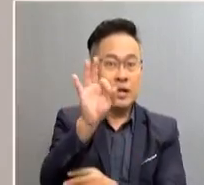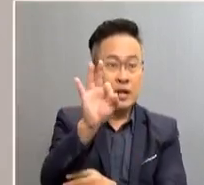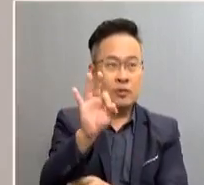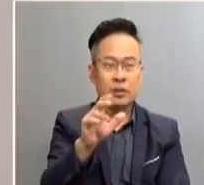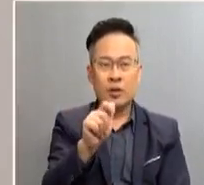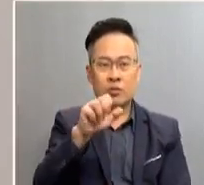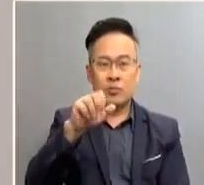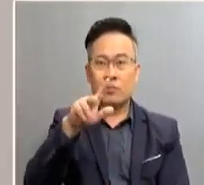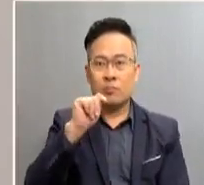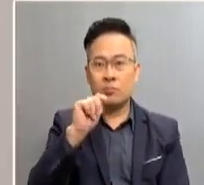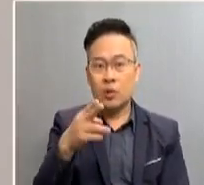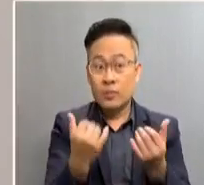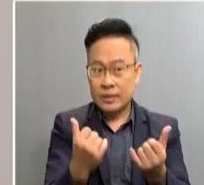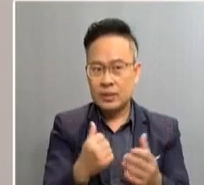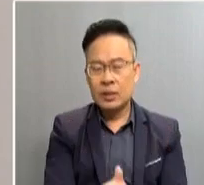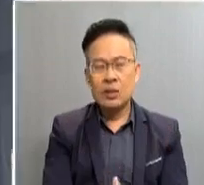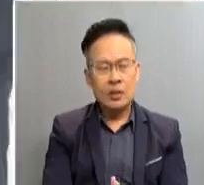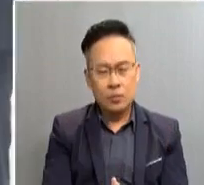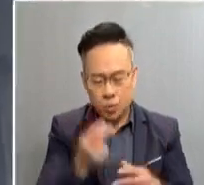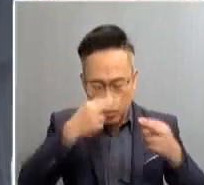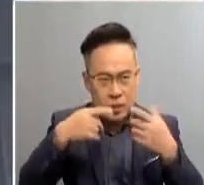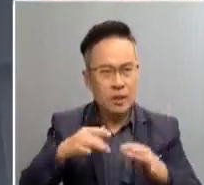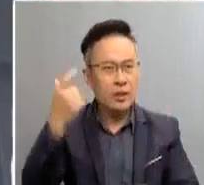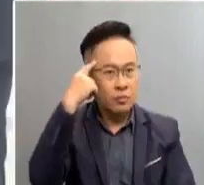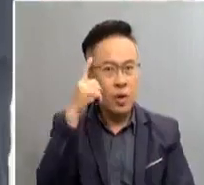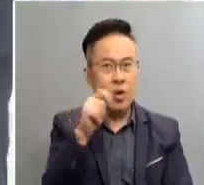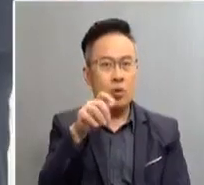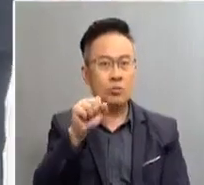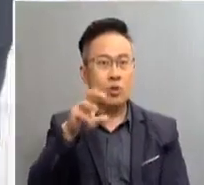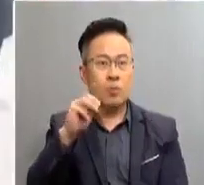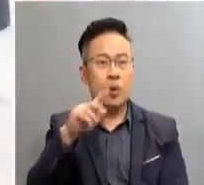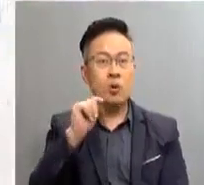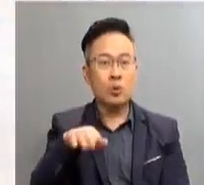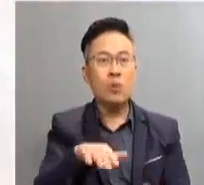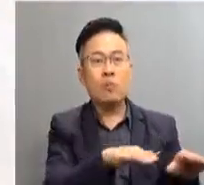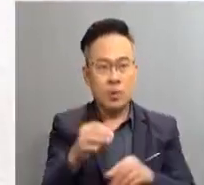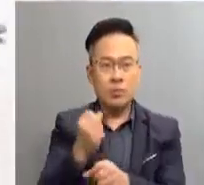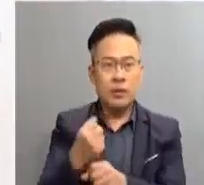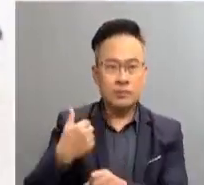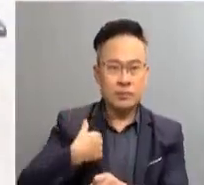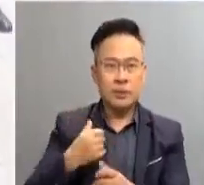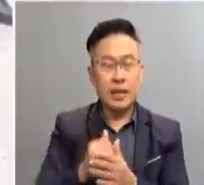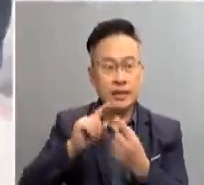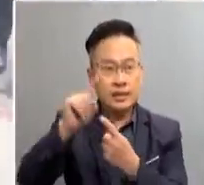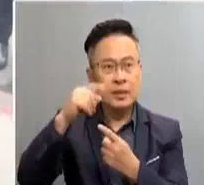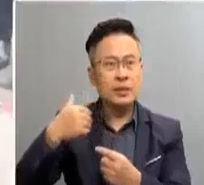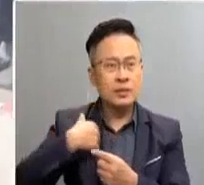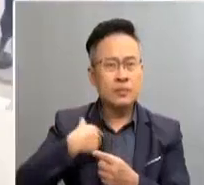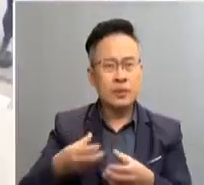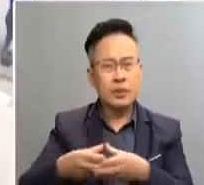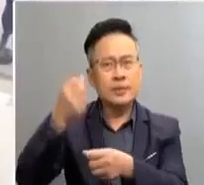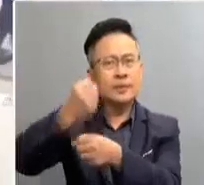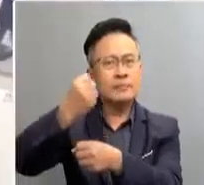ทท่านก็เชื่อว่าอสมทของเรานี่ยังมีศักยภาพนะครับโดยท่านมาพร้อมกับคณะนะครับมีทางพลตำรวจเอกทวิชชาติพรศักดิ์